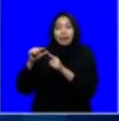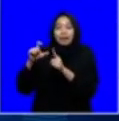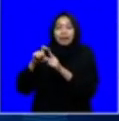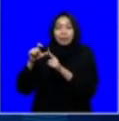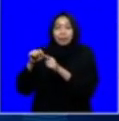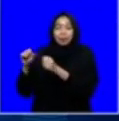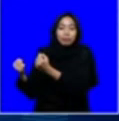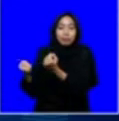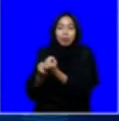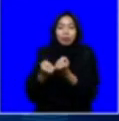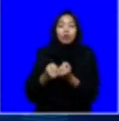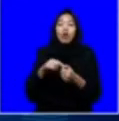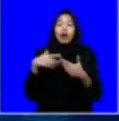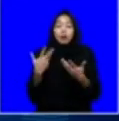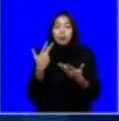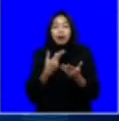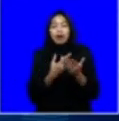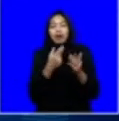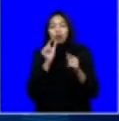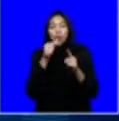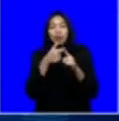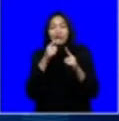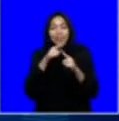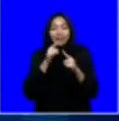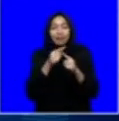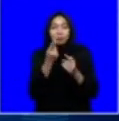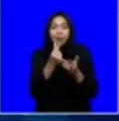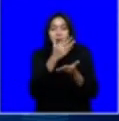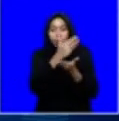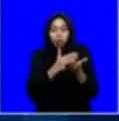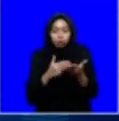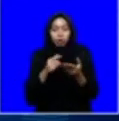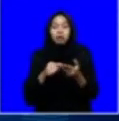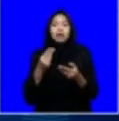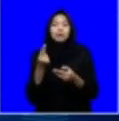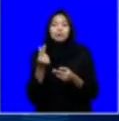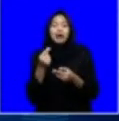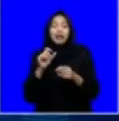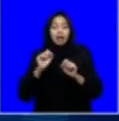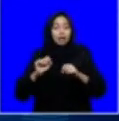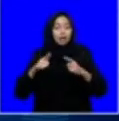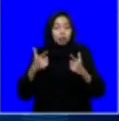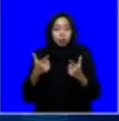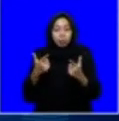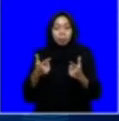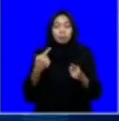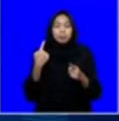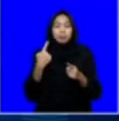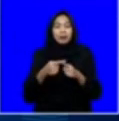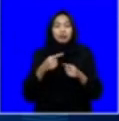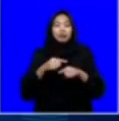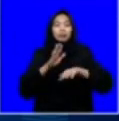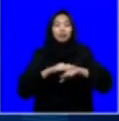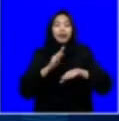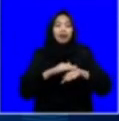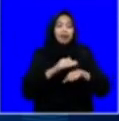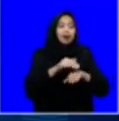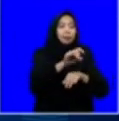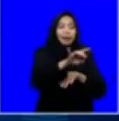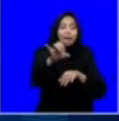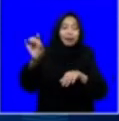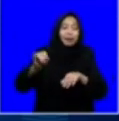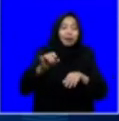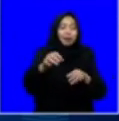UKT, biaya hidup, akomodasi. Kita ingin ada berbagai macam peleburan budaya di Indonesia.